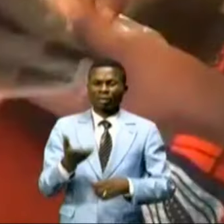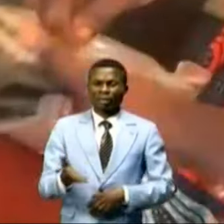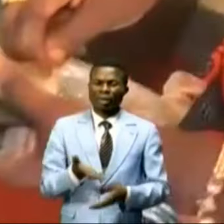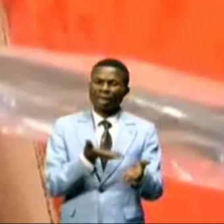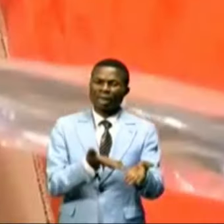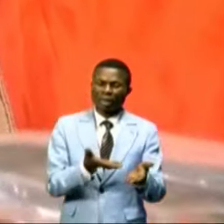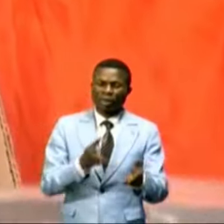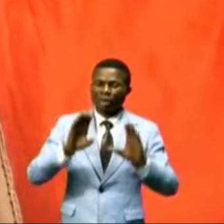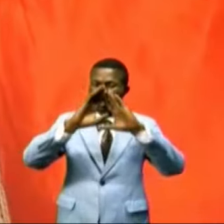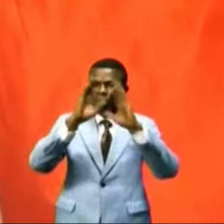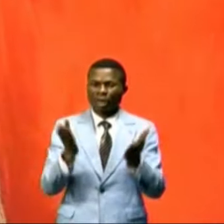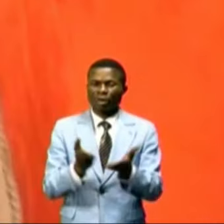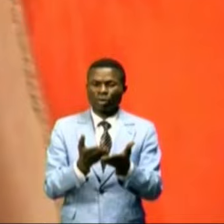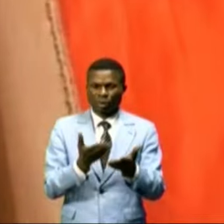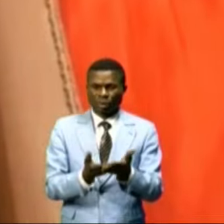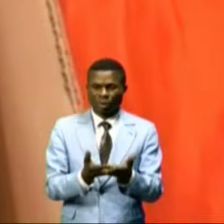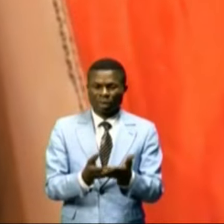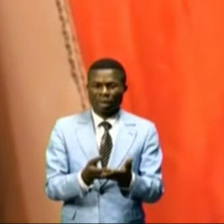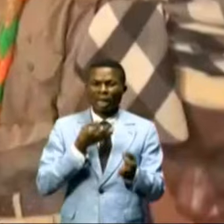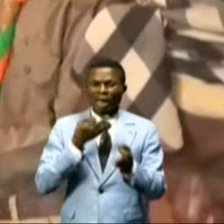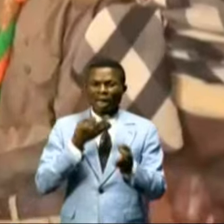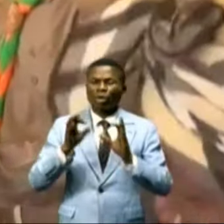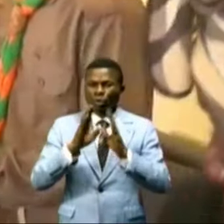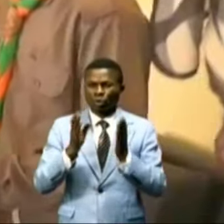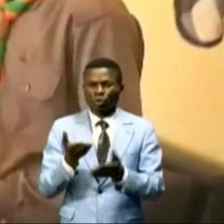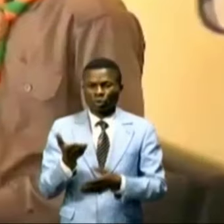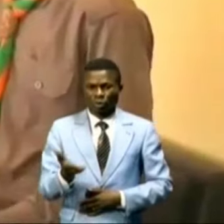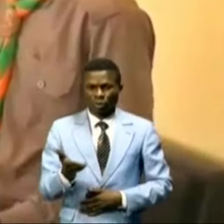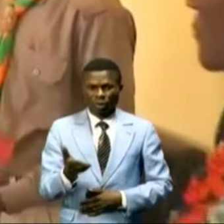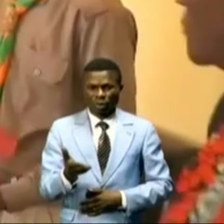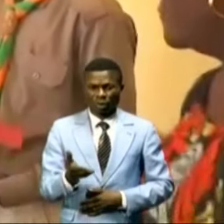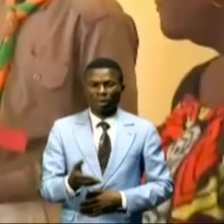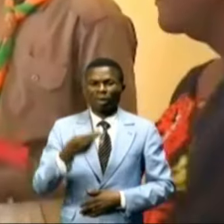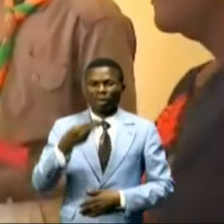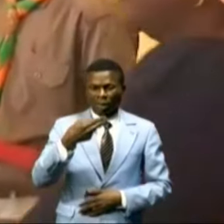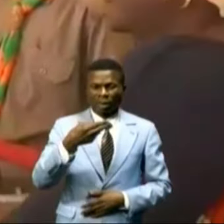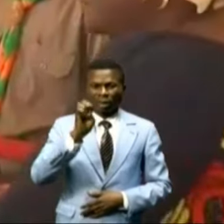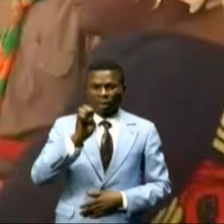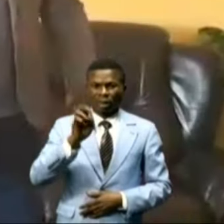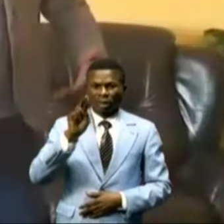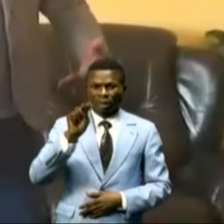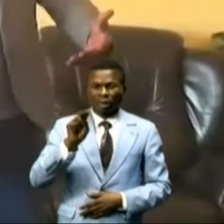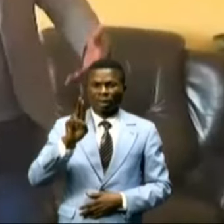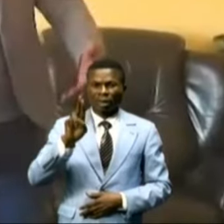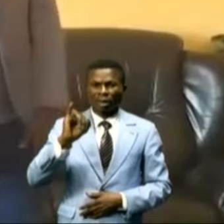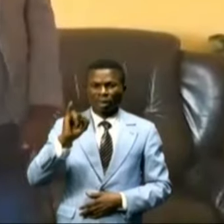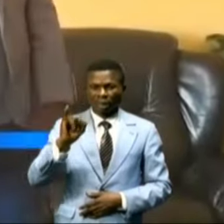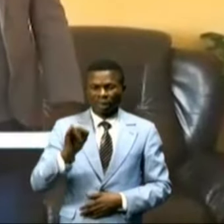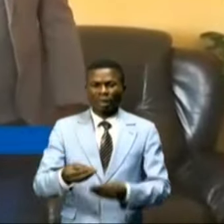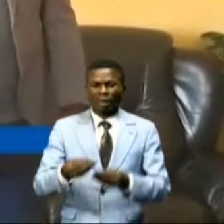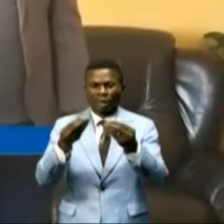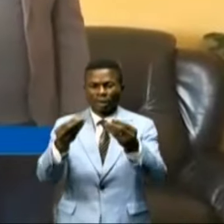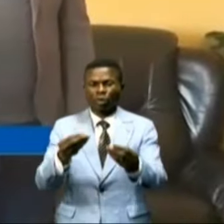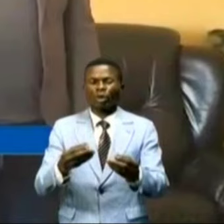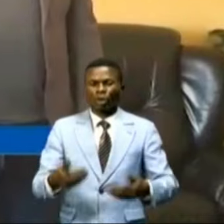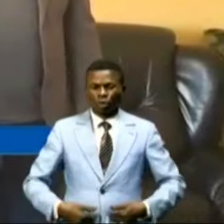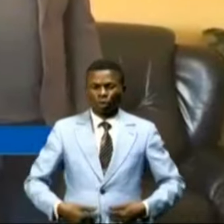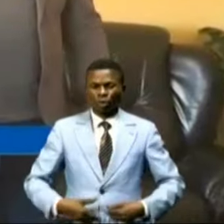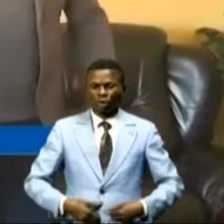de la communauté, a rappelé l'autorité urbaine Henri Mungomba Tamba à ses jeunes. Ce n'est un premier